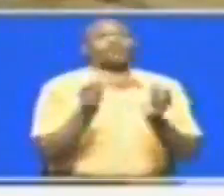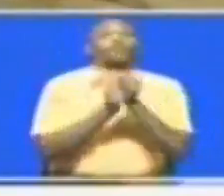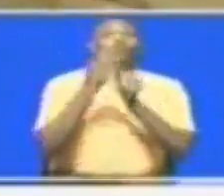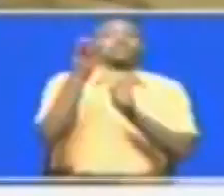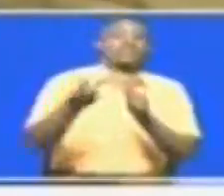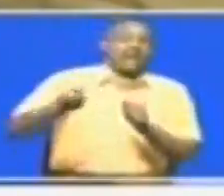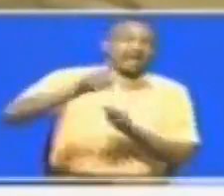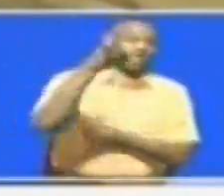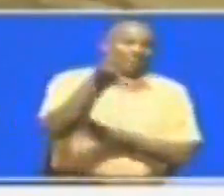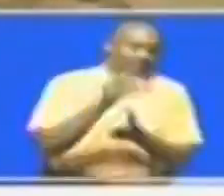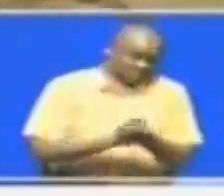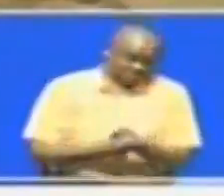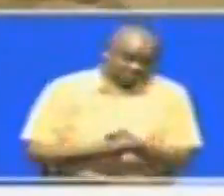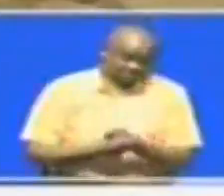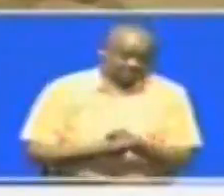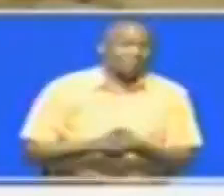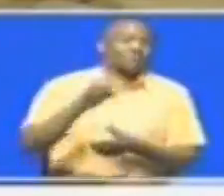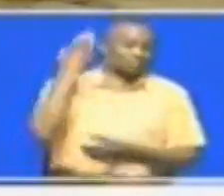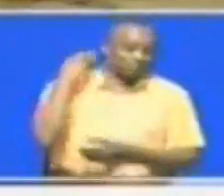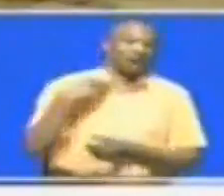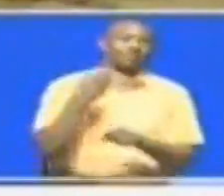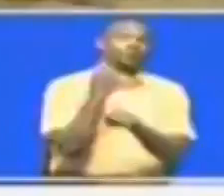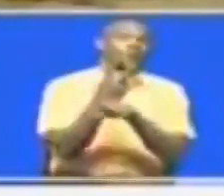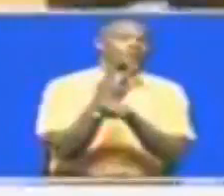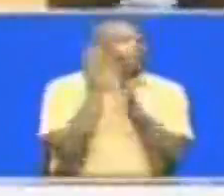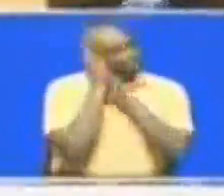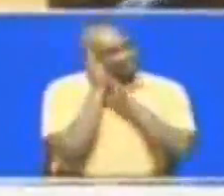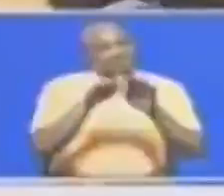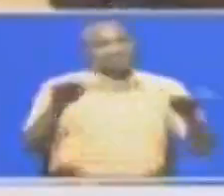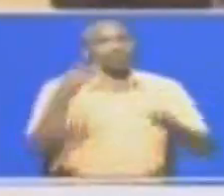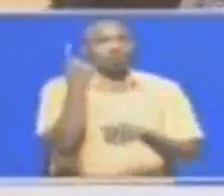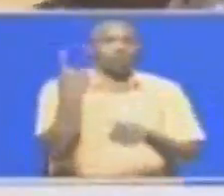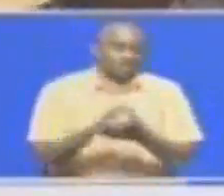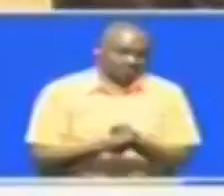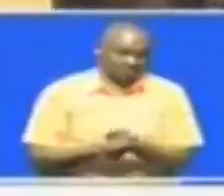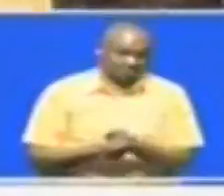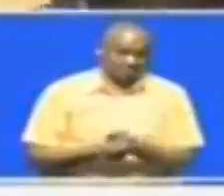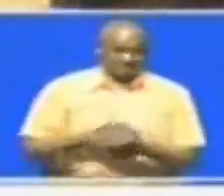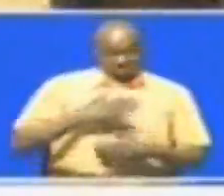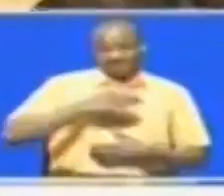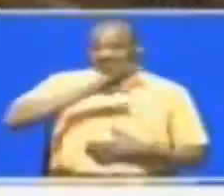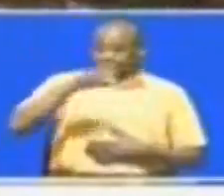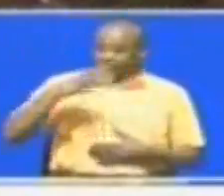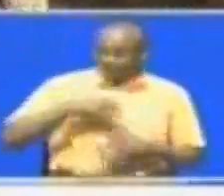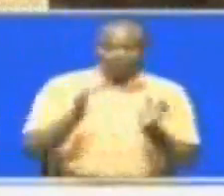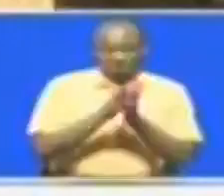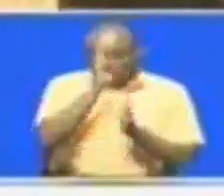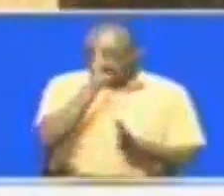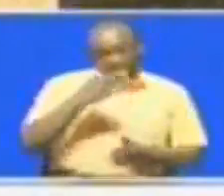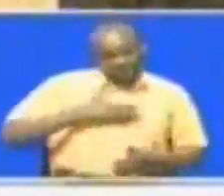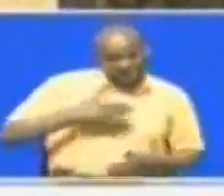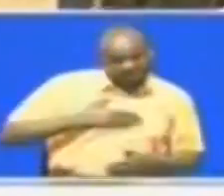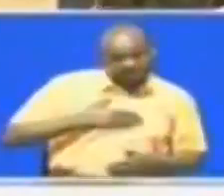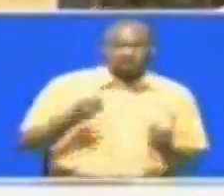ya Chemolingot iliyokuwa na vitanda 12 pekee. Hawa watu wa kaunti na askari yangu ambaye ni nursing orderly kwa company